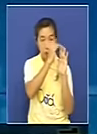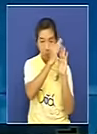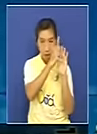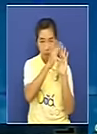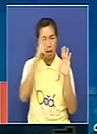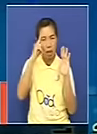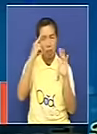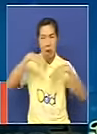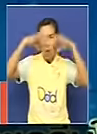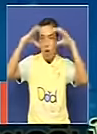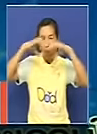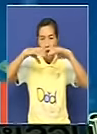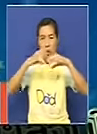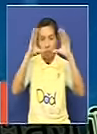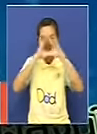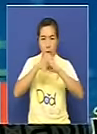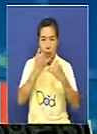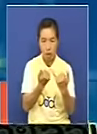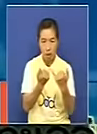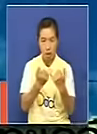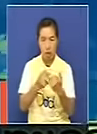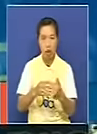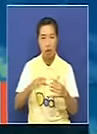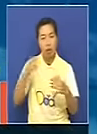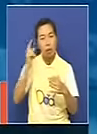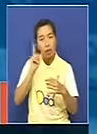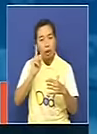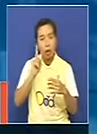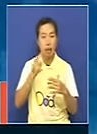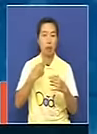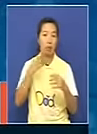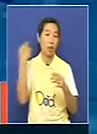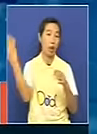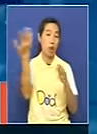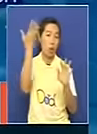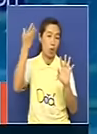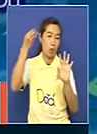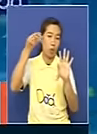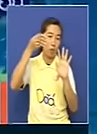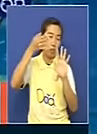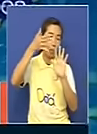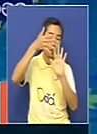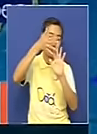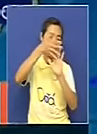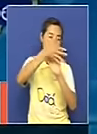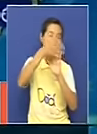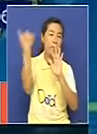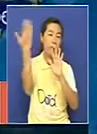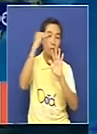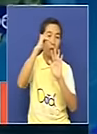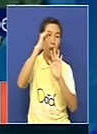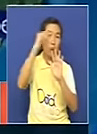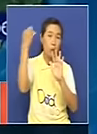จะเผชิญกับฝนในช่วงของค่ำวันนี้ไปจนถึงช่วงกลางดึกวันนี้นั่นก็คือกระแสลมฝ่ายตะวันตกนะครับที่เป็นลมระดับบน